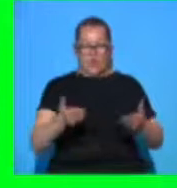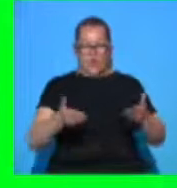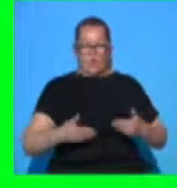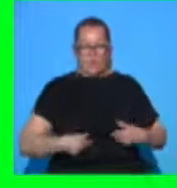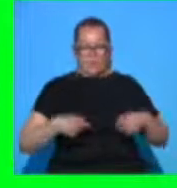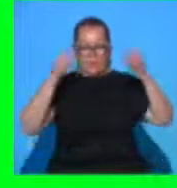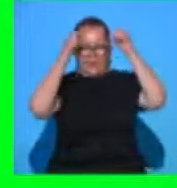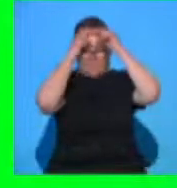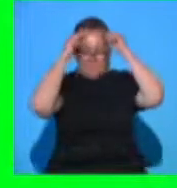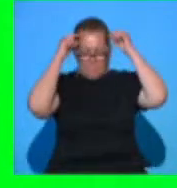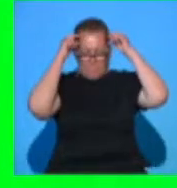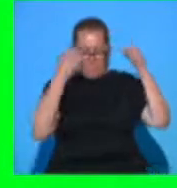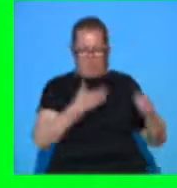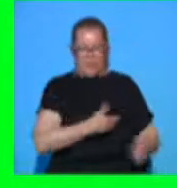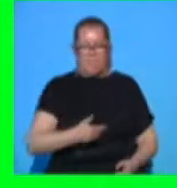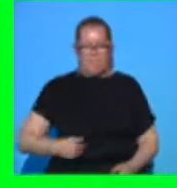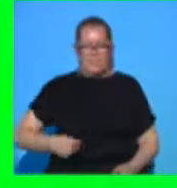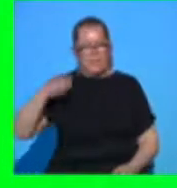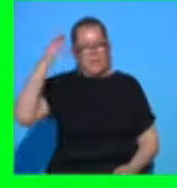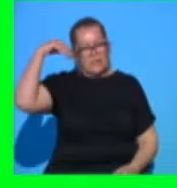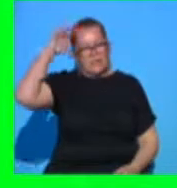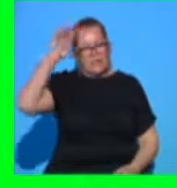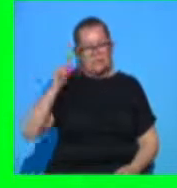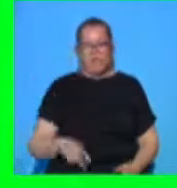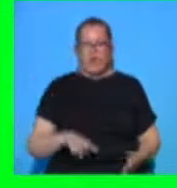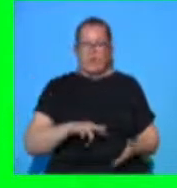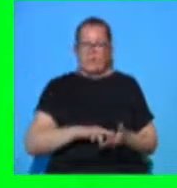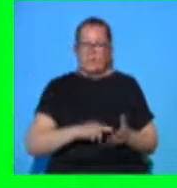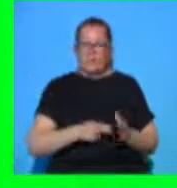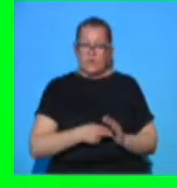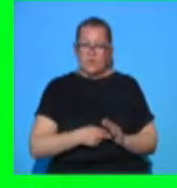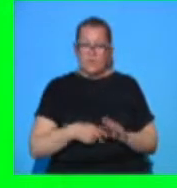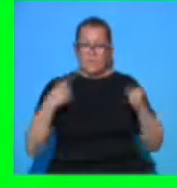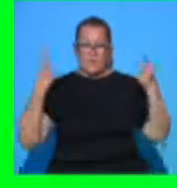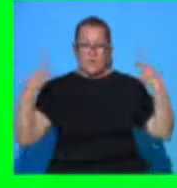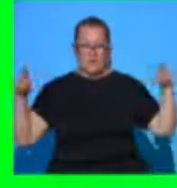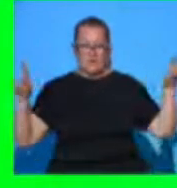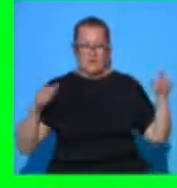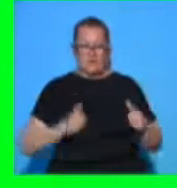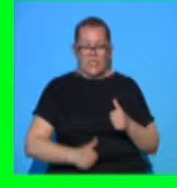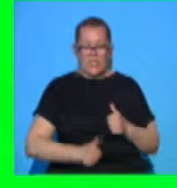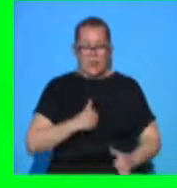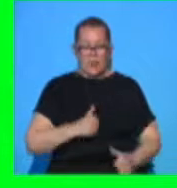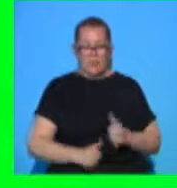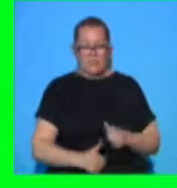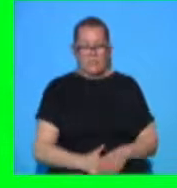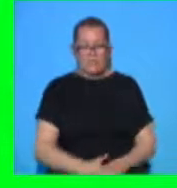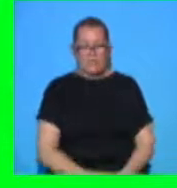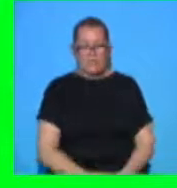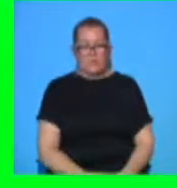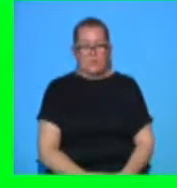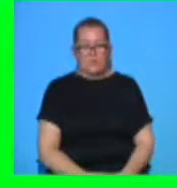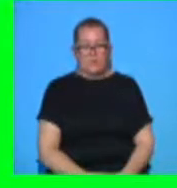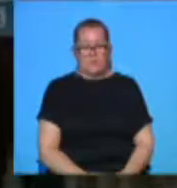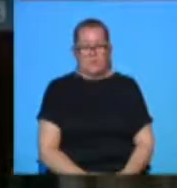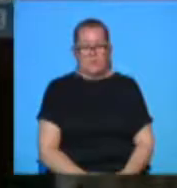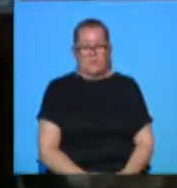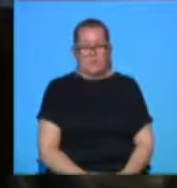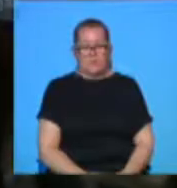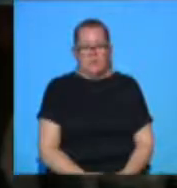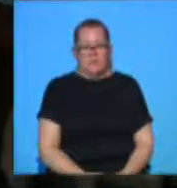Câștigătorii au fost răsplătiți cu premii de către Primăria Slatina, organizatoarea acestei manifestări sportive.